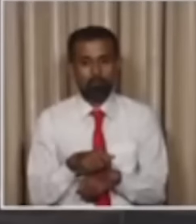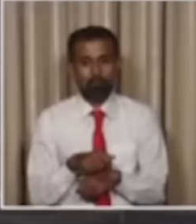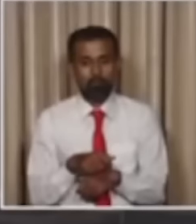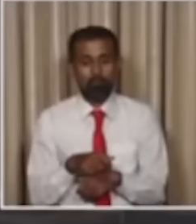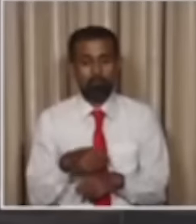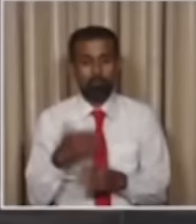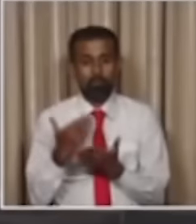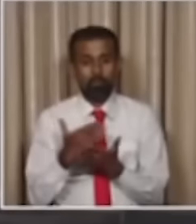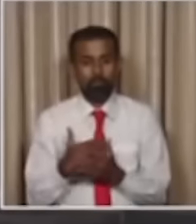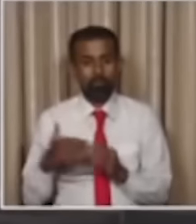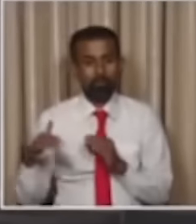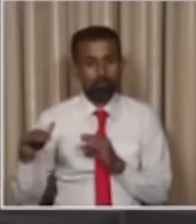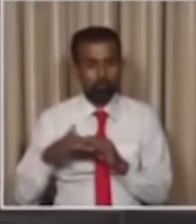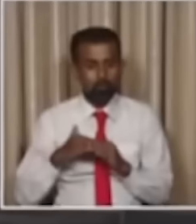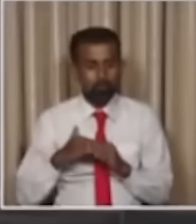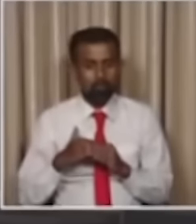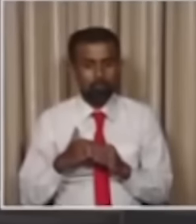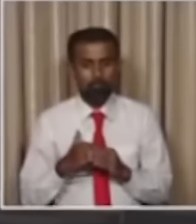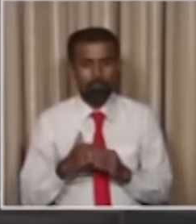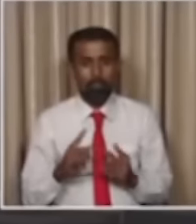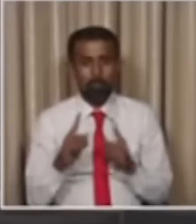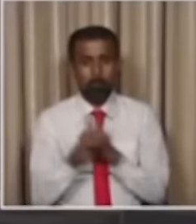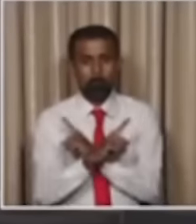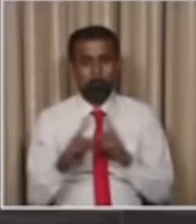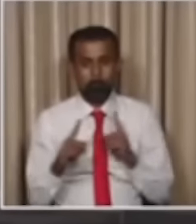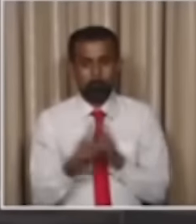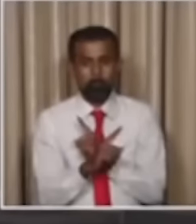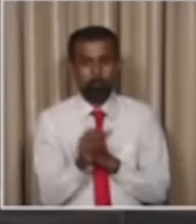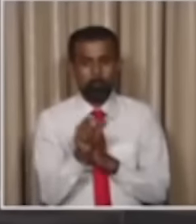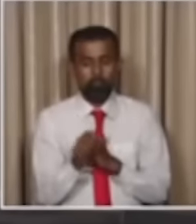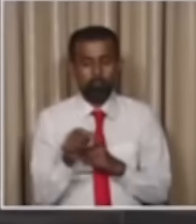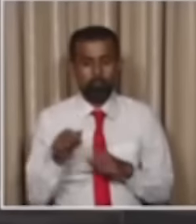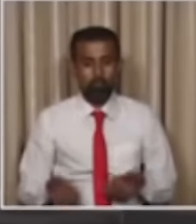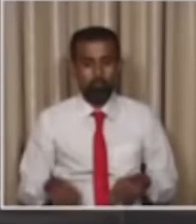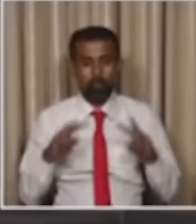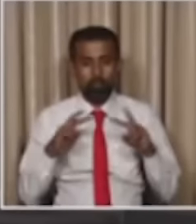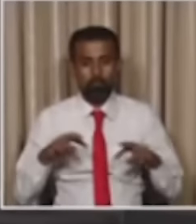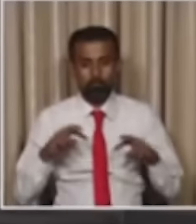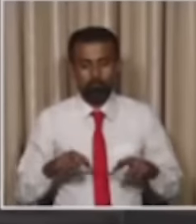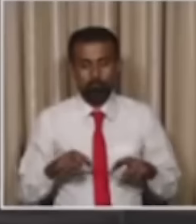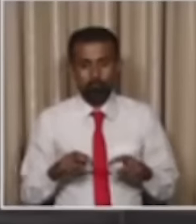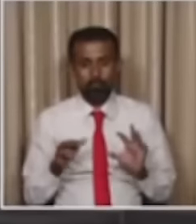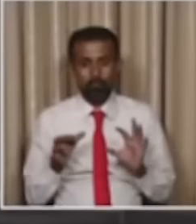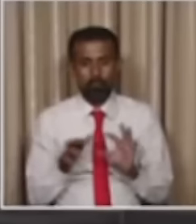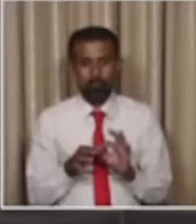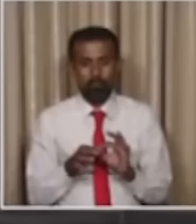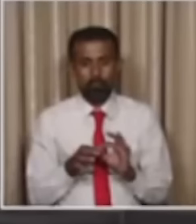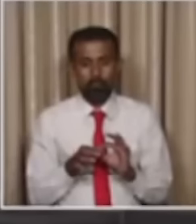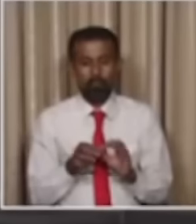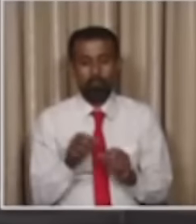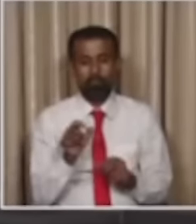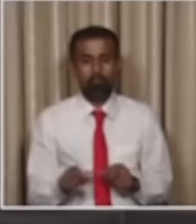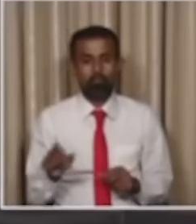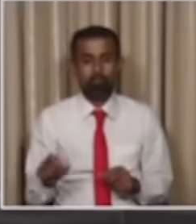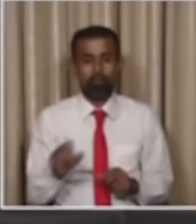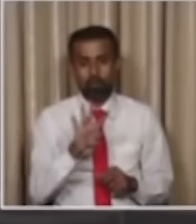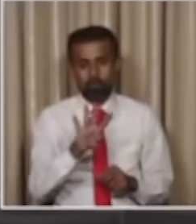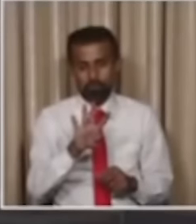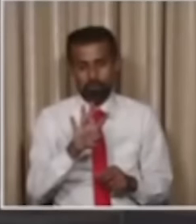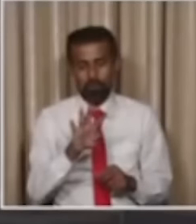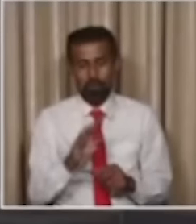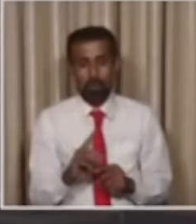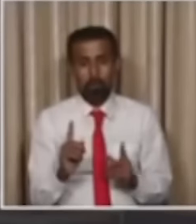විස්තර අනුව ඒ මාරු කරපු අයගෙන් මේ විමර්ශනයට අදාළව හිටියේ 4 දෙනයි.